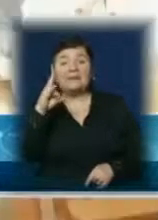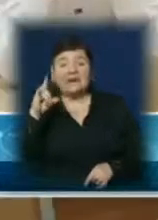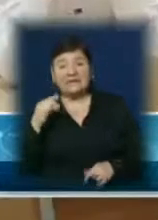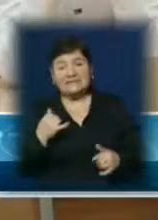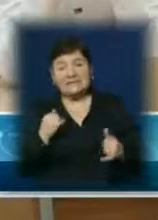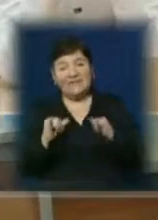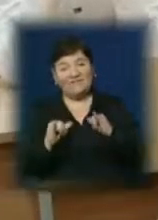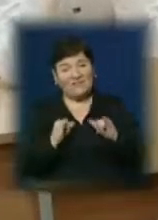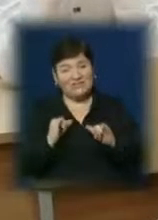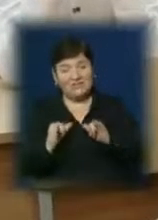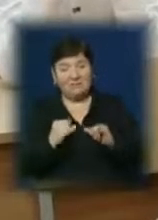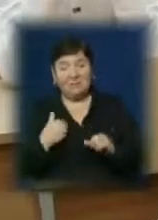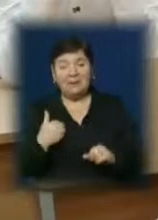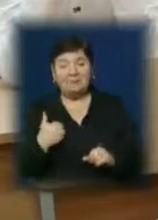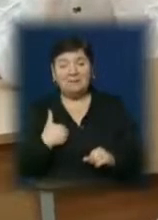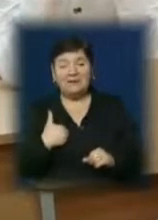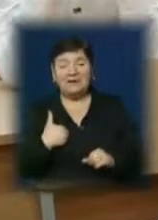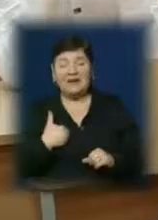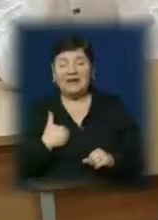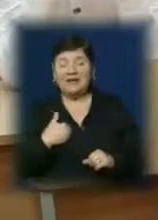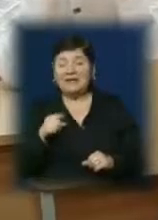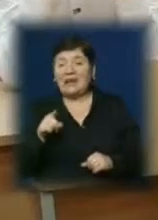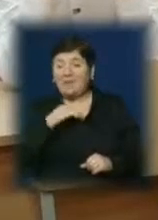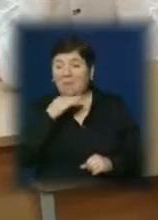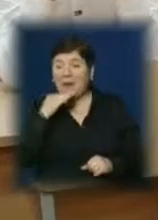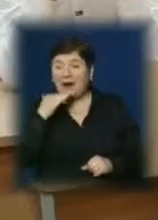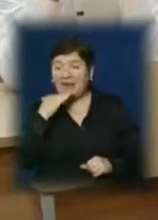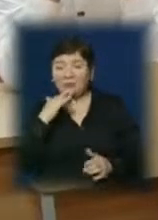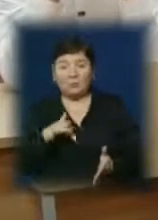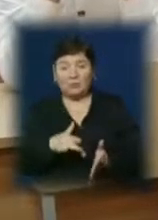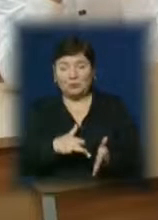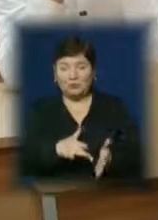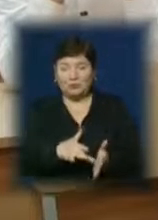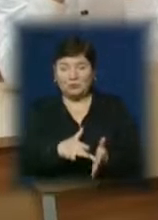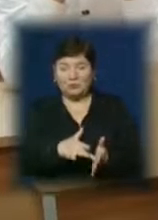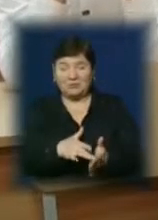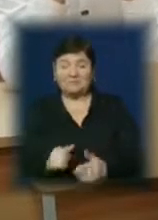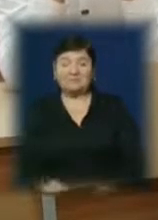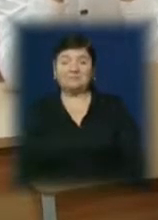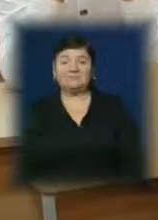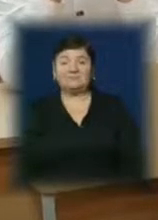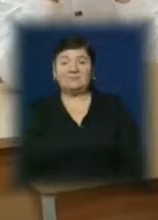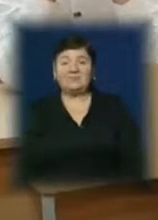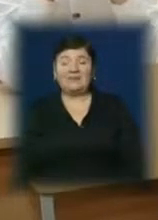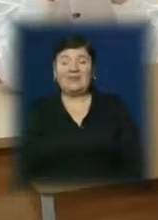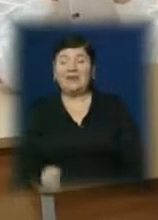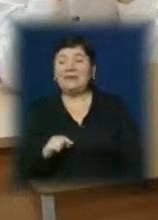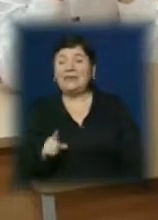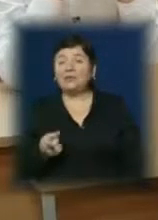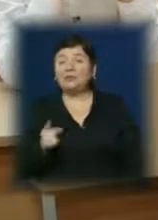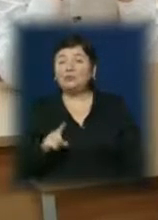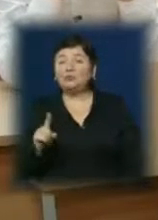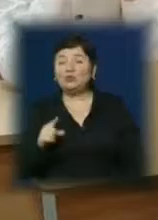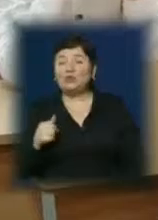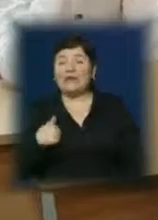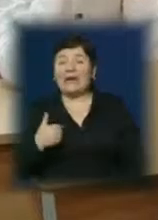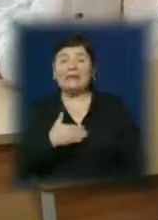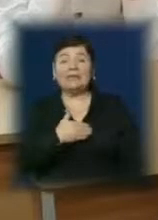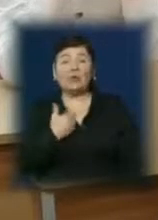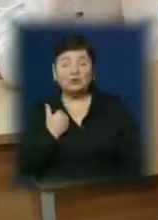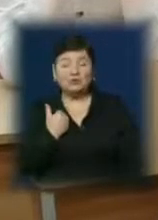навіть наша школа. Там дуже багато техніки, там уроки, зовсім інша система оцінювання, зовсім